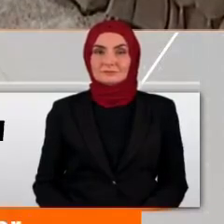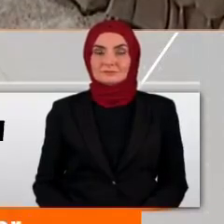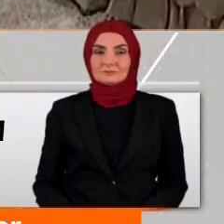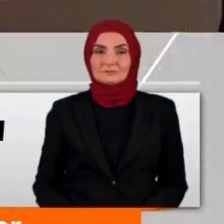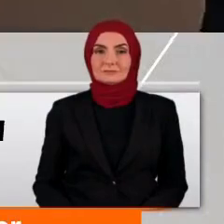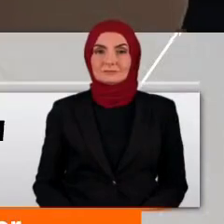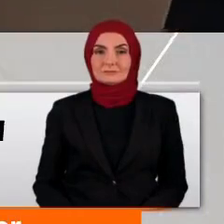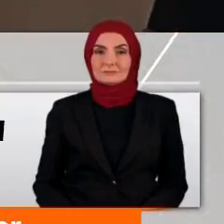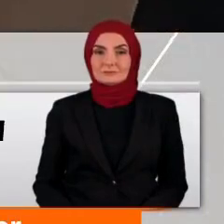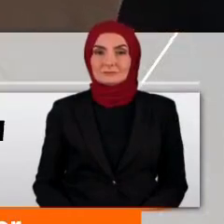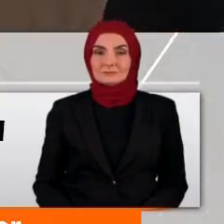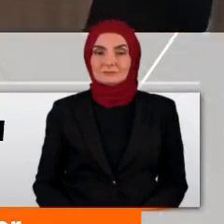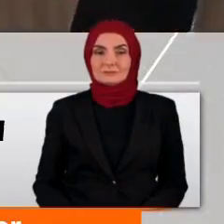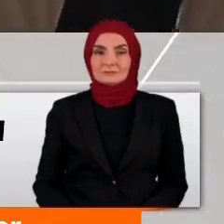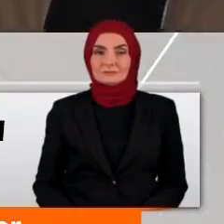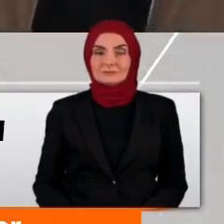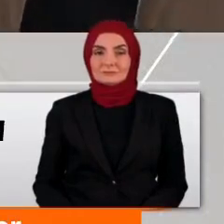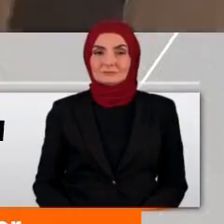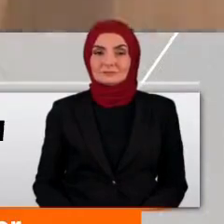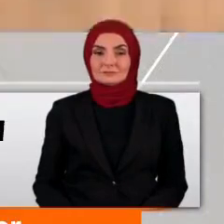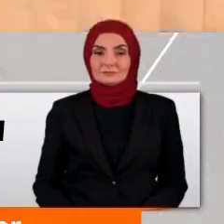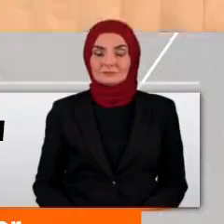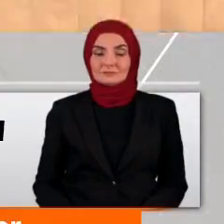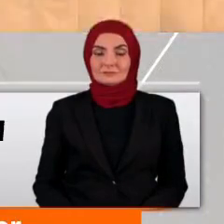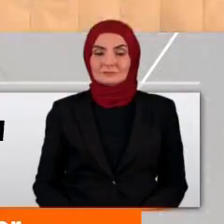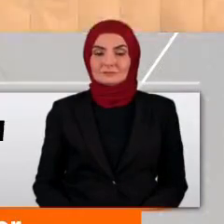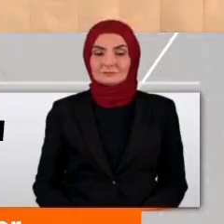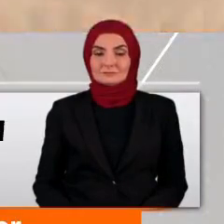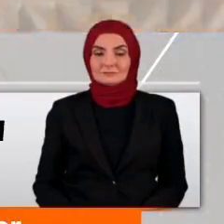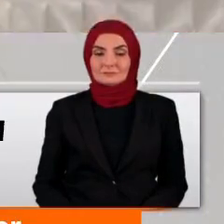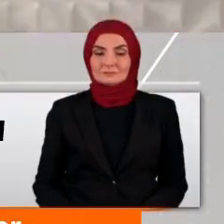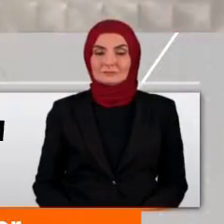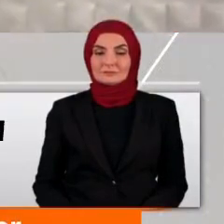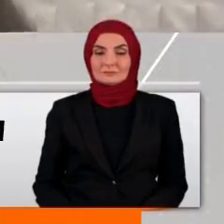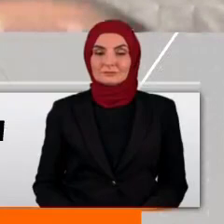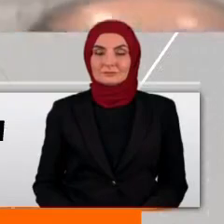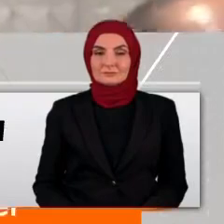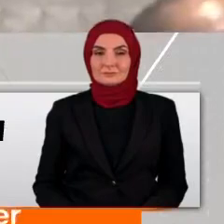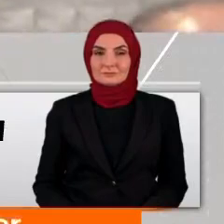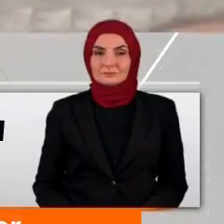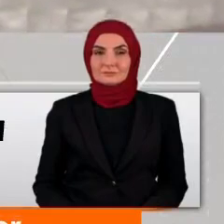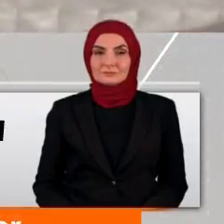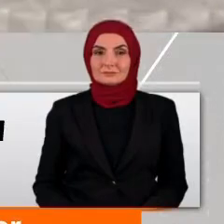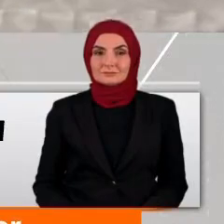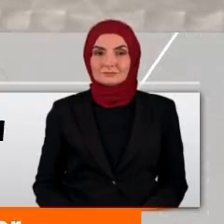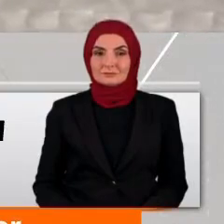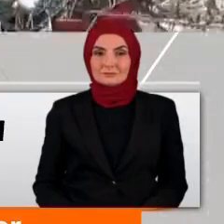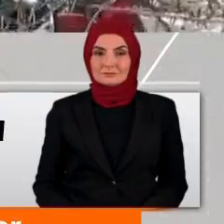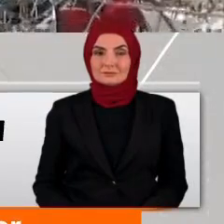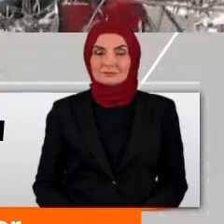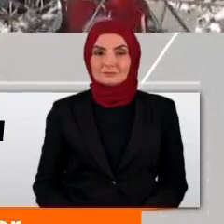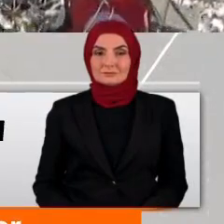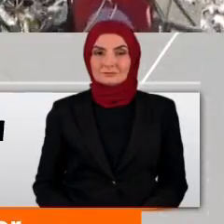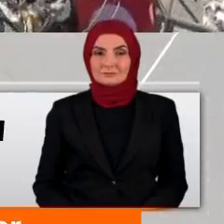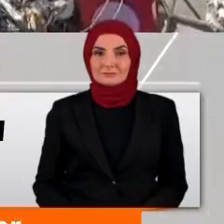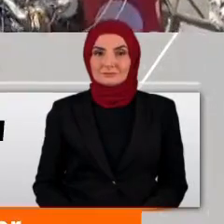bakanlarıyla toplantı halindeydik. Çünkü biz can derdindeyiz. Türkiye'de bir deprem olayı var ve biz